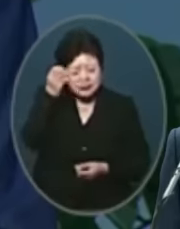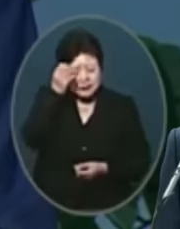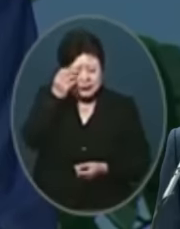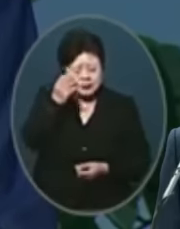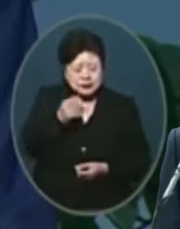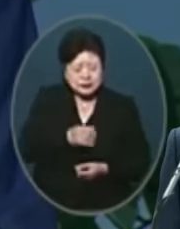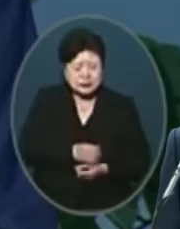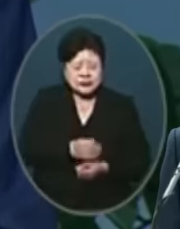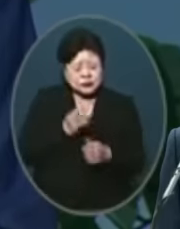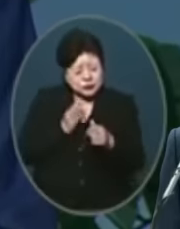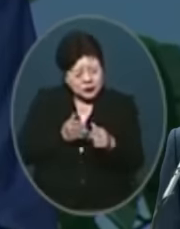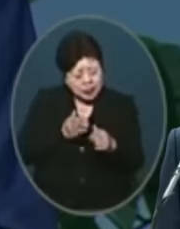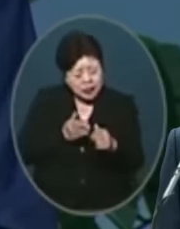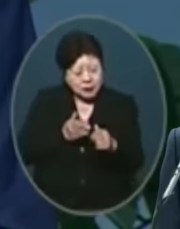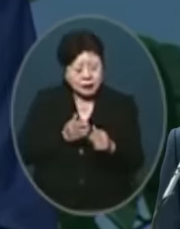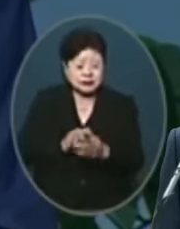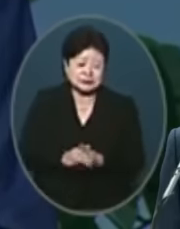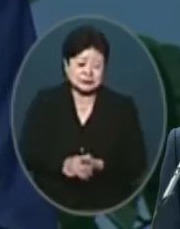성령님에게는 우리가 부탁하고